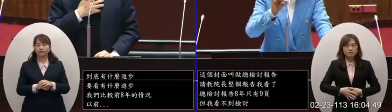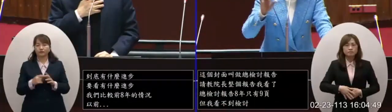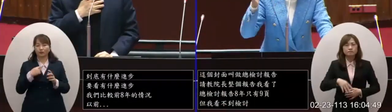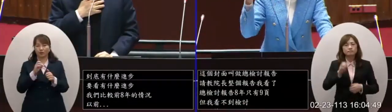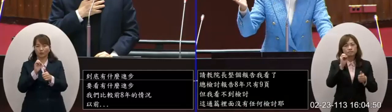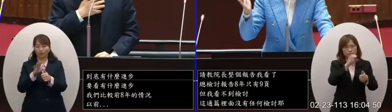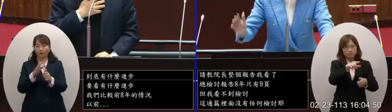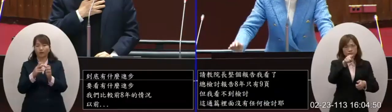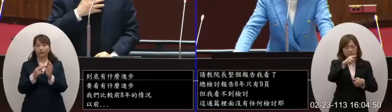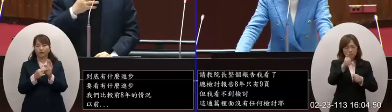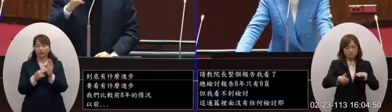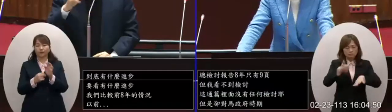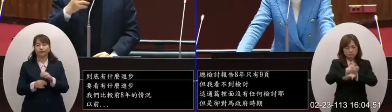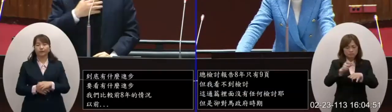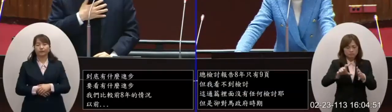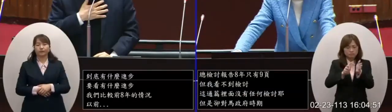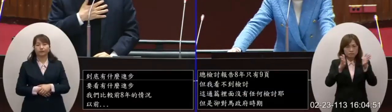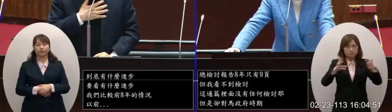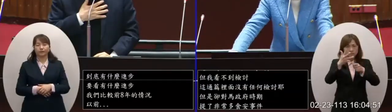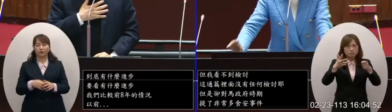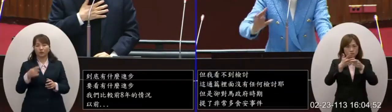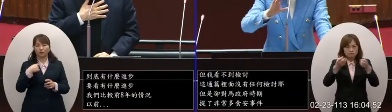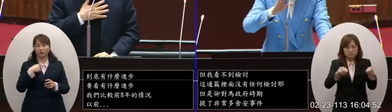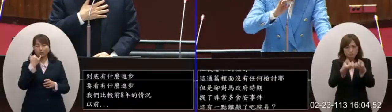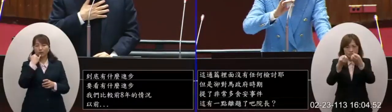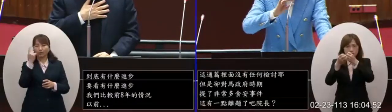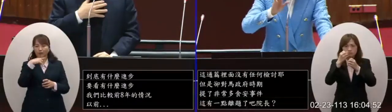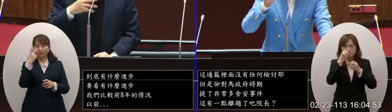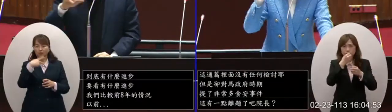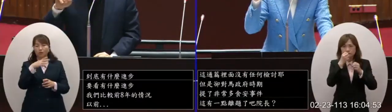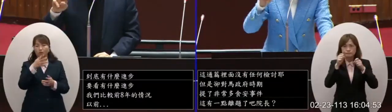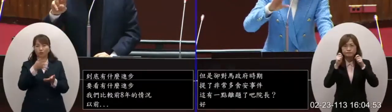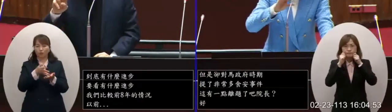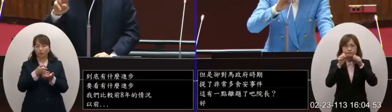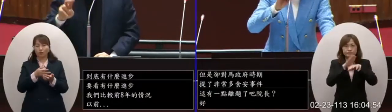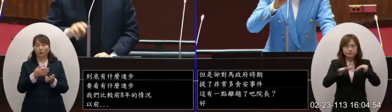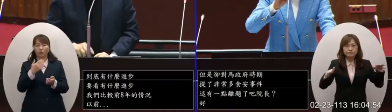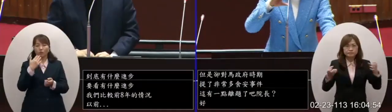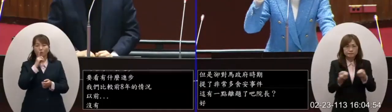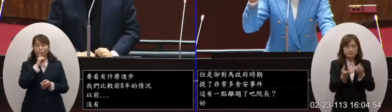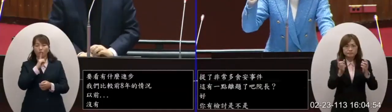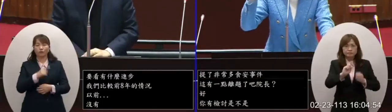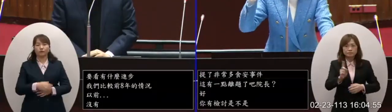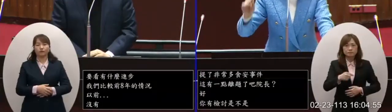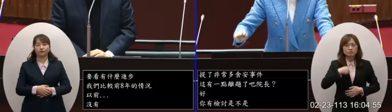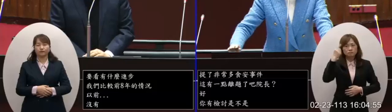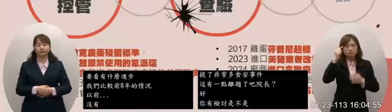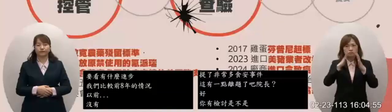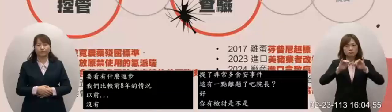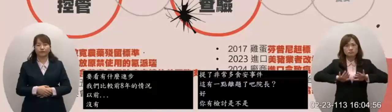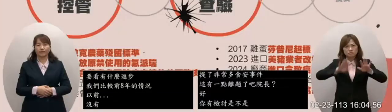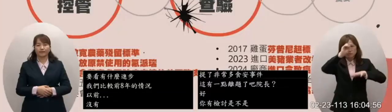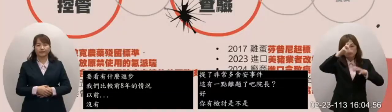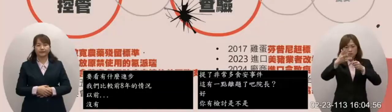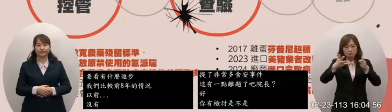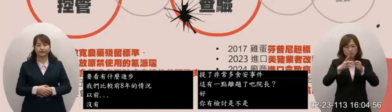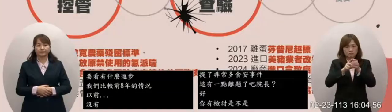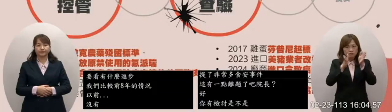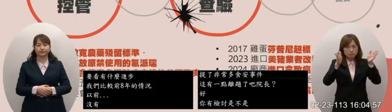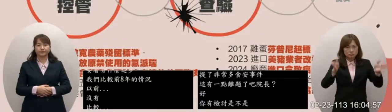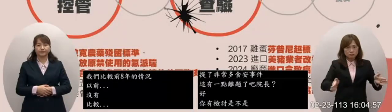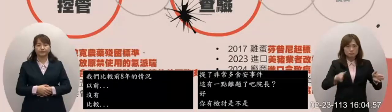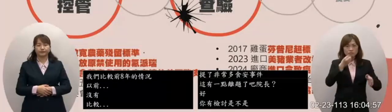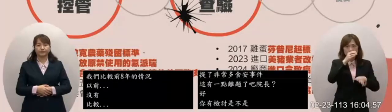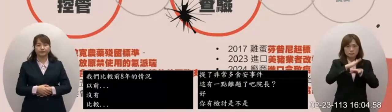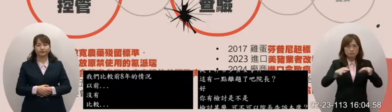八年到底有哪一些实案事件，好不好？我们一起来看哈。 可以讲一下。如果 我觉得民进党这八年哈实案问题有两